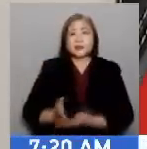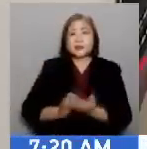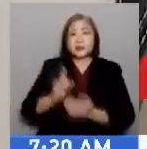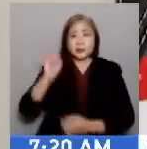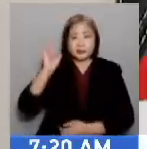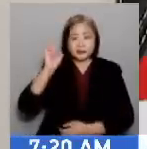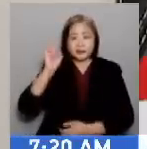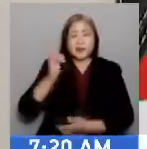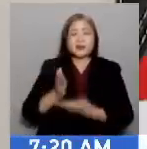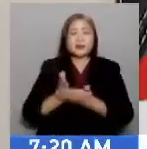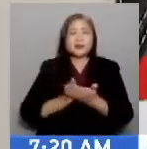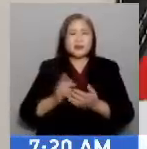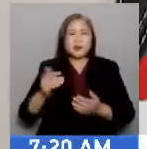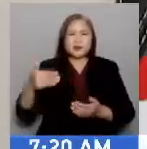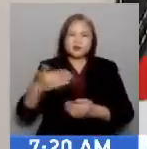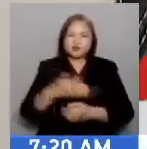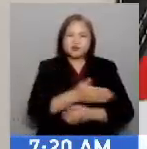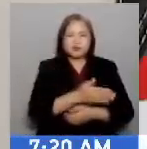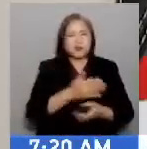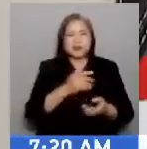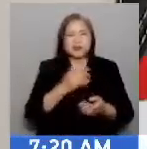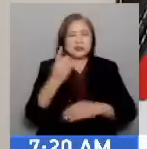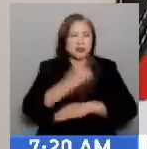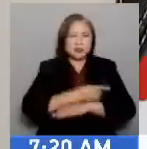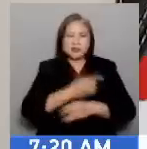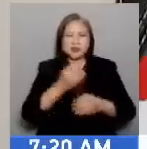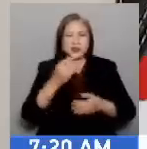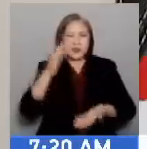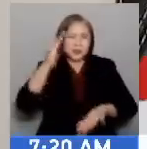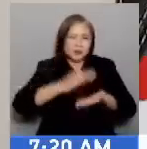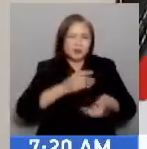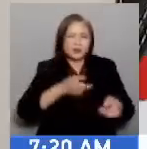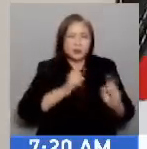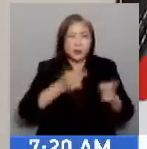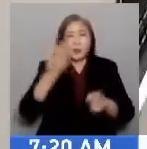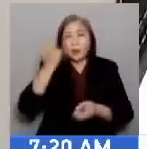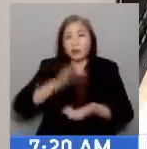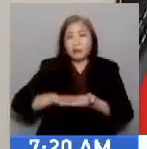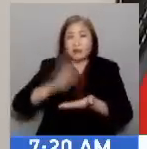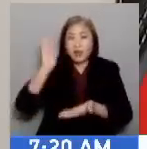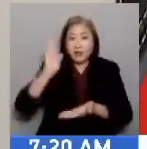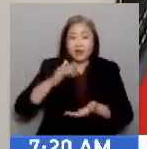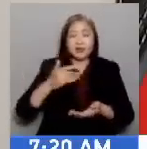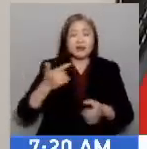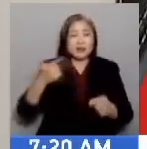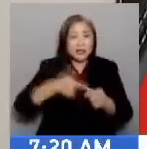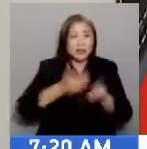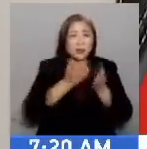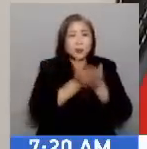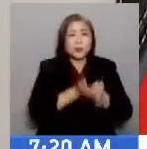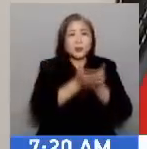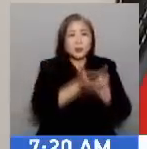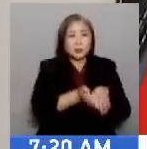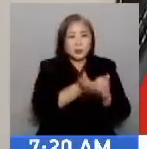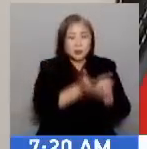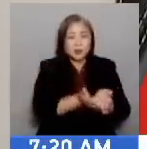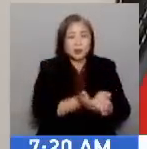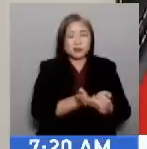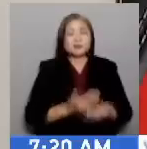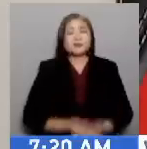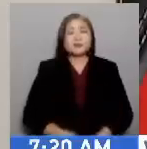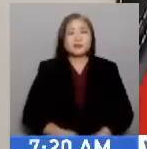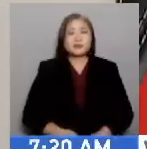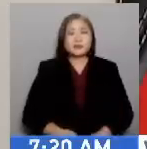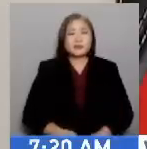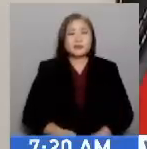fishing days kasi nga mahal yung cost of production sa kanilang pagpapalaot. And aside from that, pwede rin nating